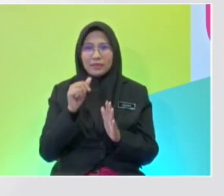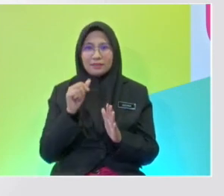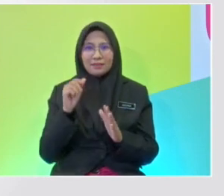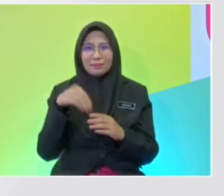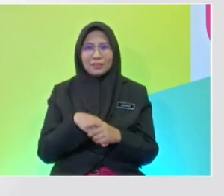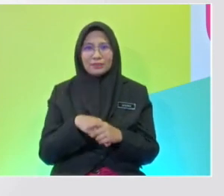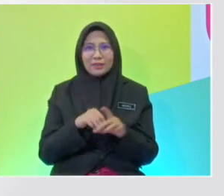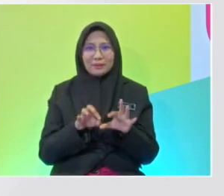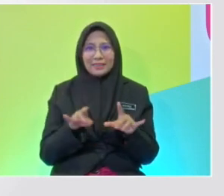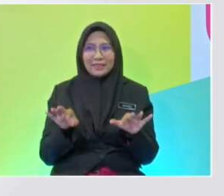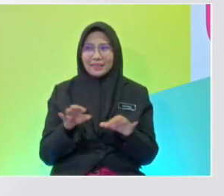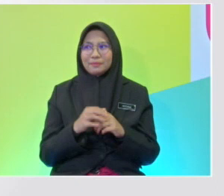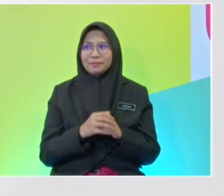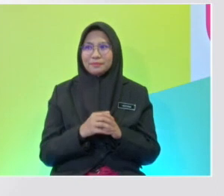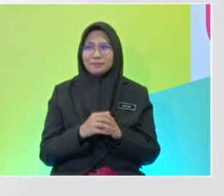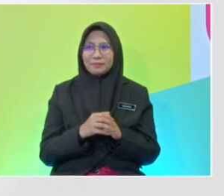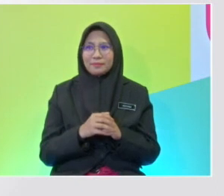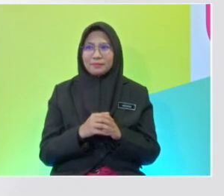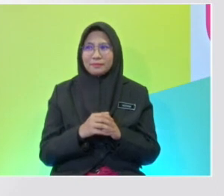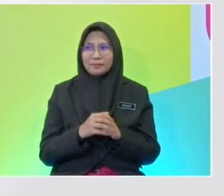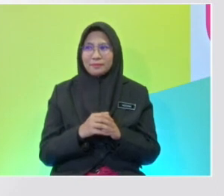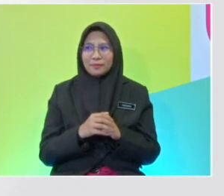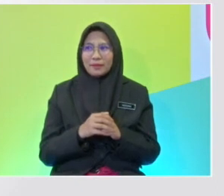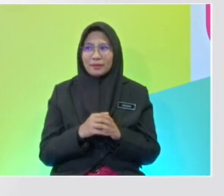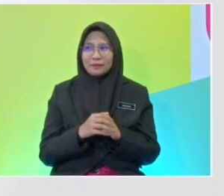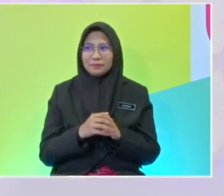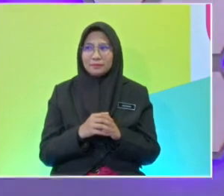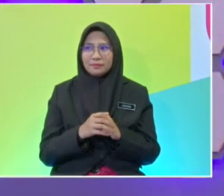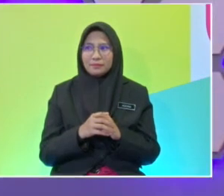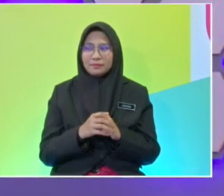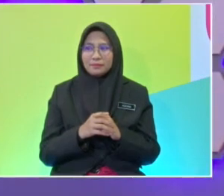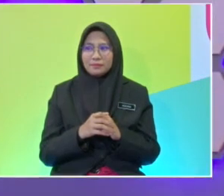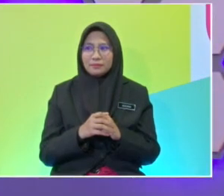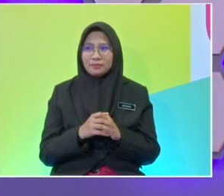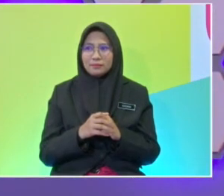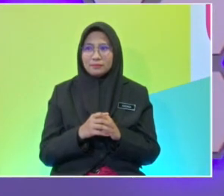yang salah posisi dia agak-agak lah mana betul